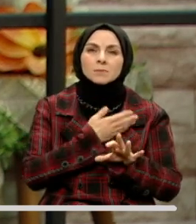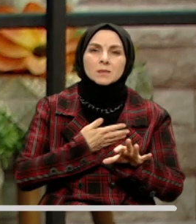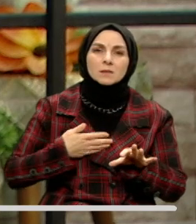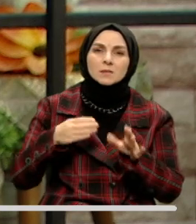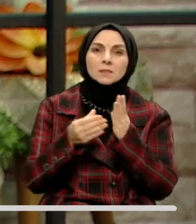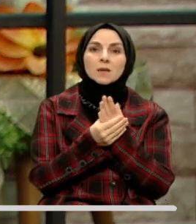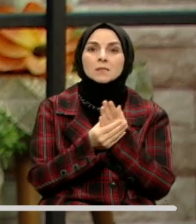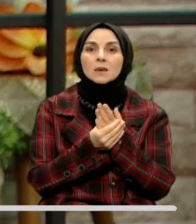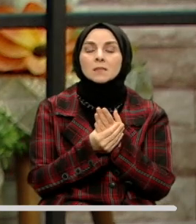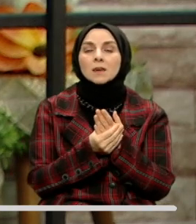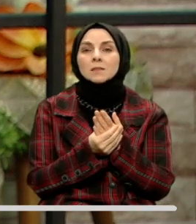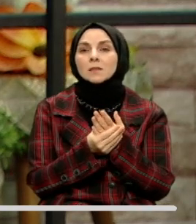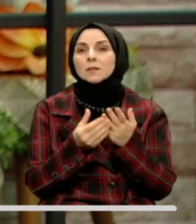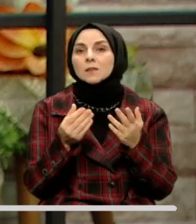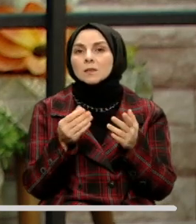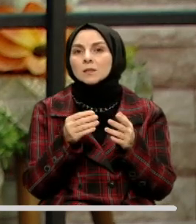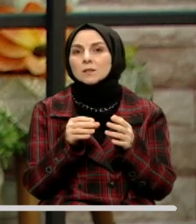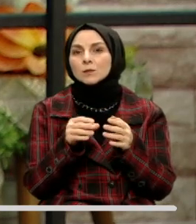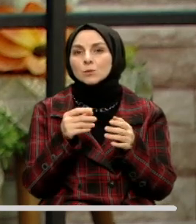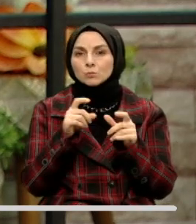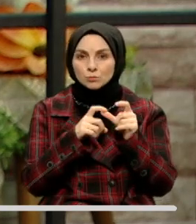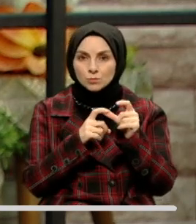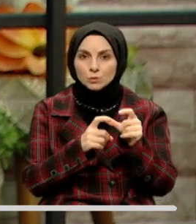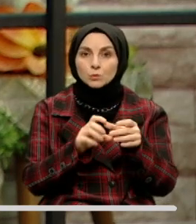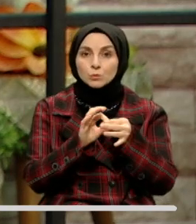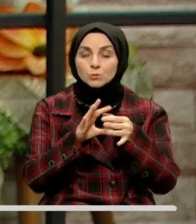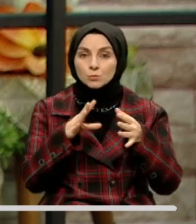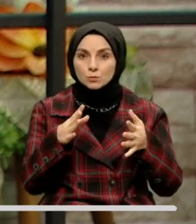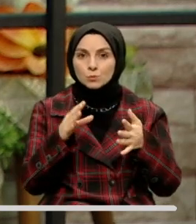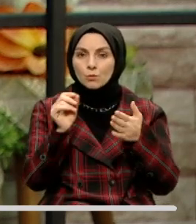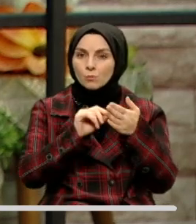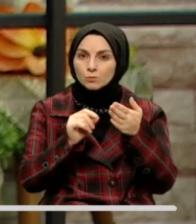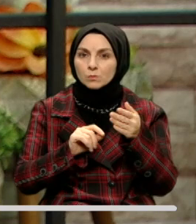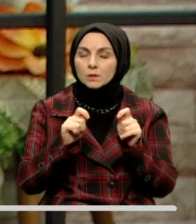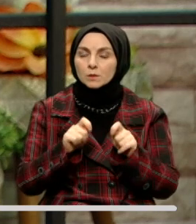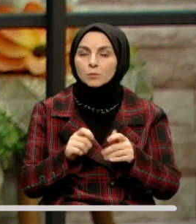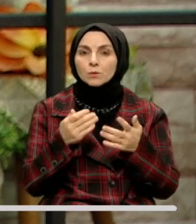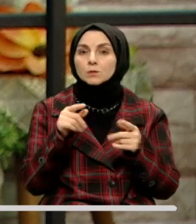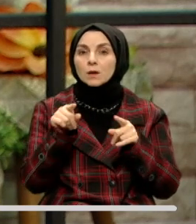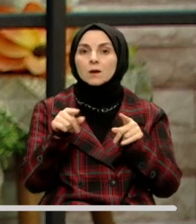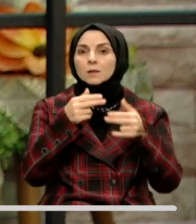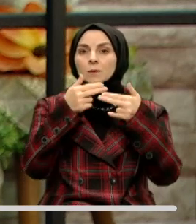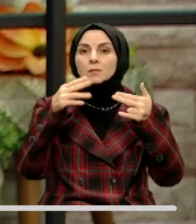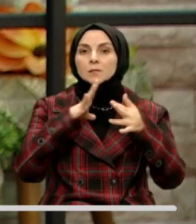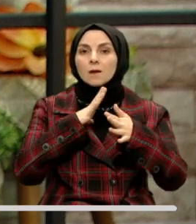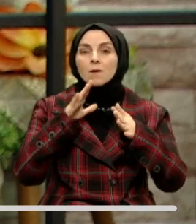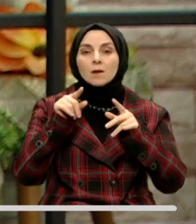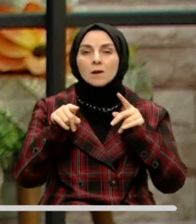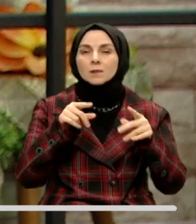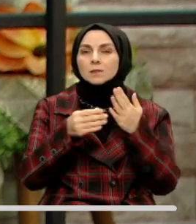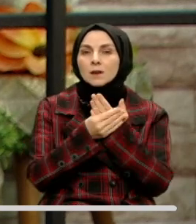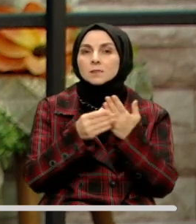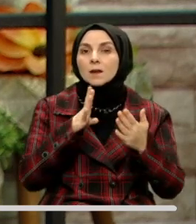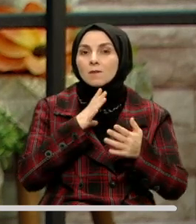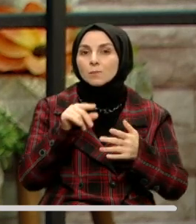Mesela. Asıl puan kazandıran acaba hangi konu başlıkları var, hangi dersler var? Onları değerlendirmek çok önemli.